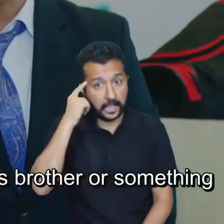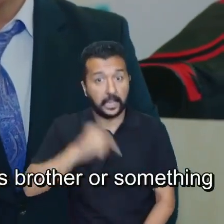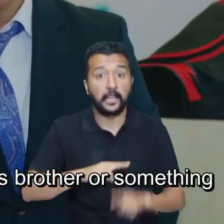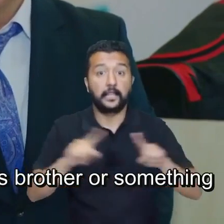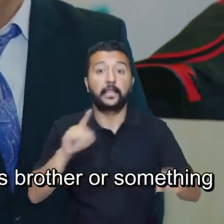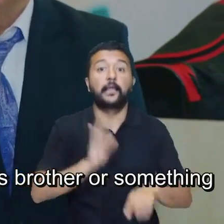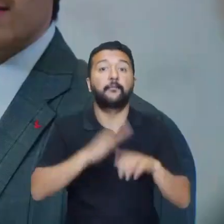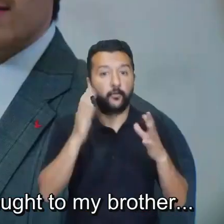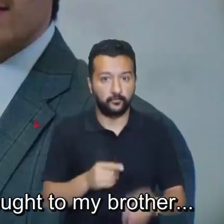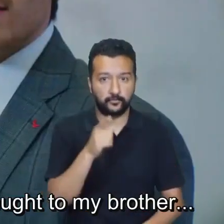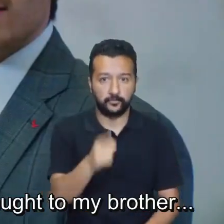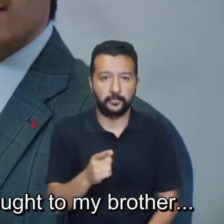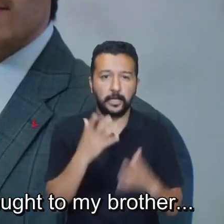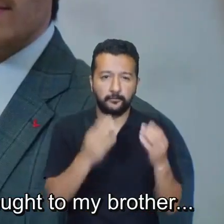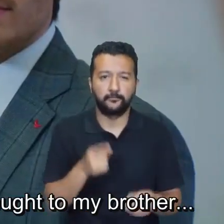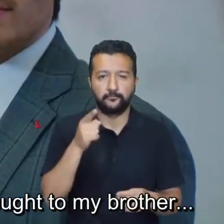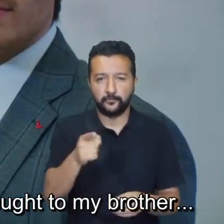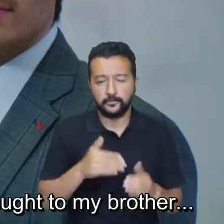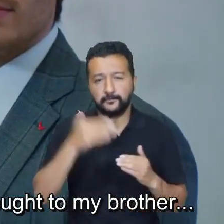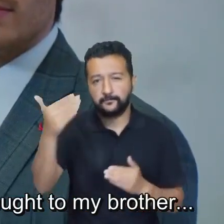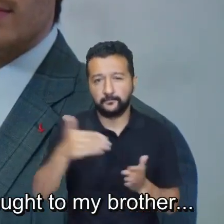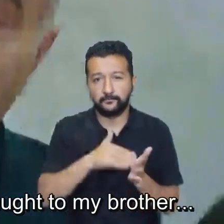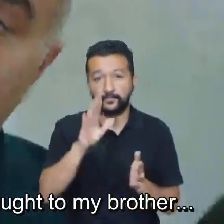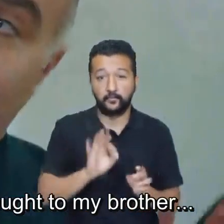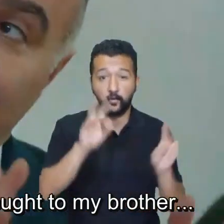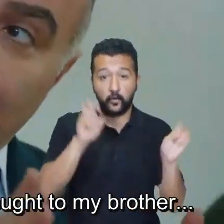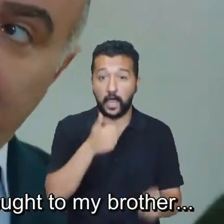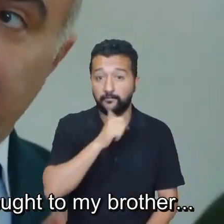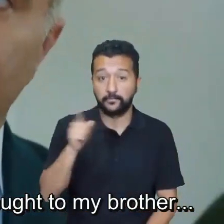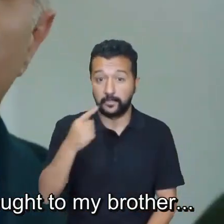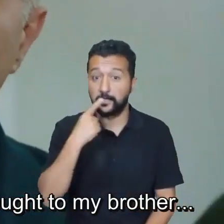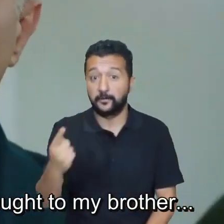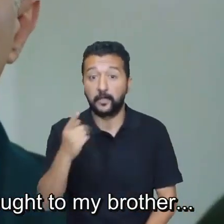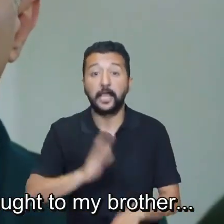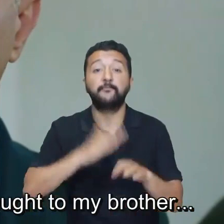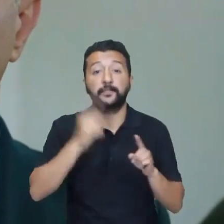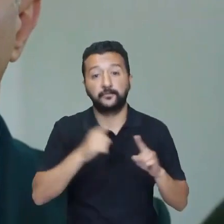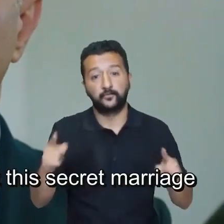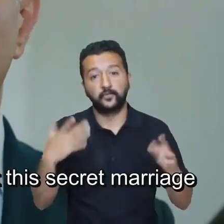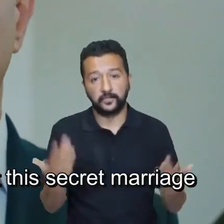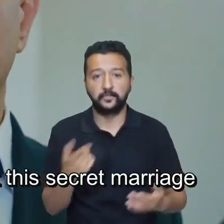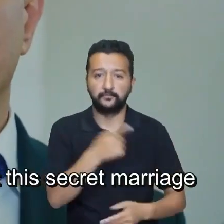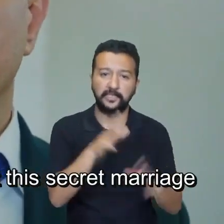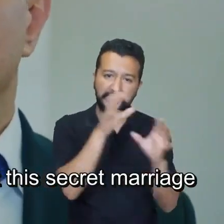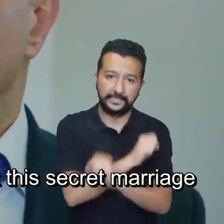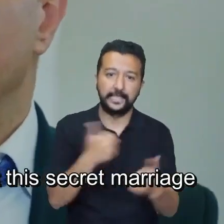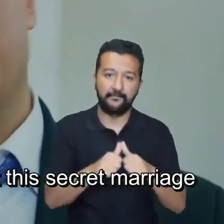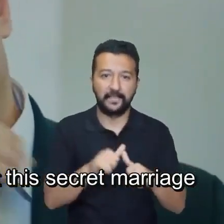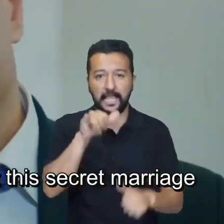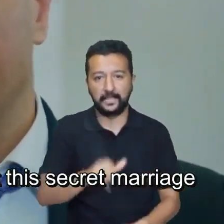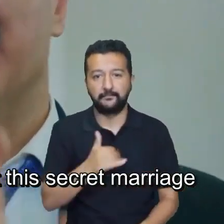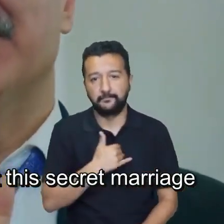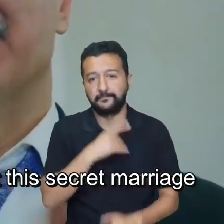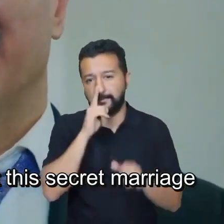aklınızdan sakın geçirmeyin, oldu mu? Yani bu sınır dışı mevzusu abime ulaştırılmadığı sürece bu gizli evlilikle ilgili